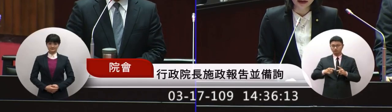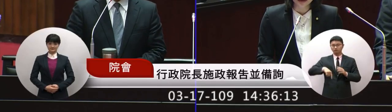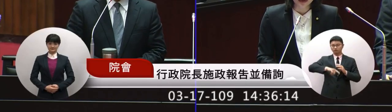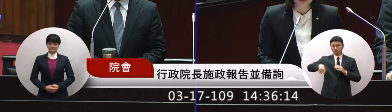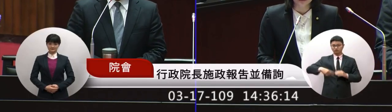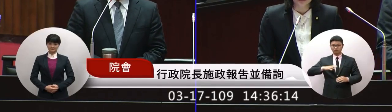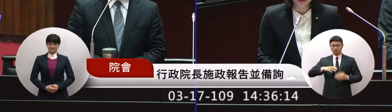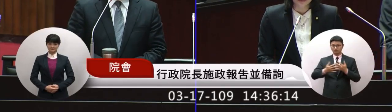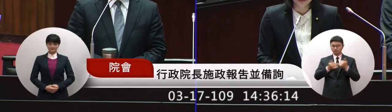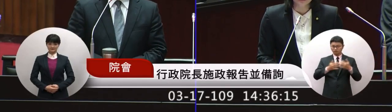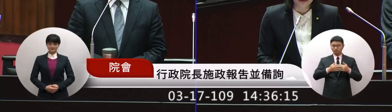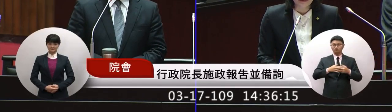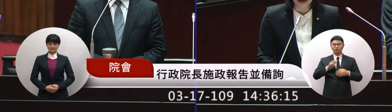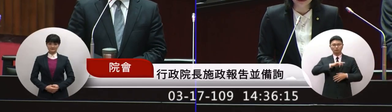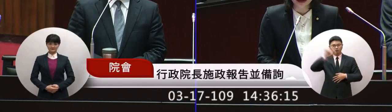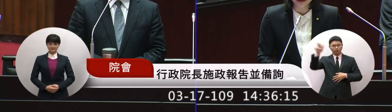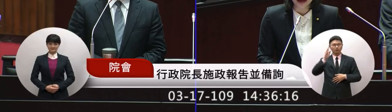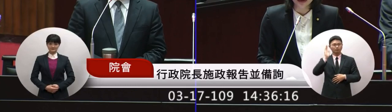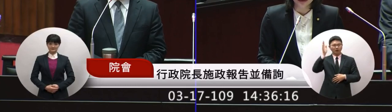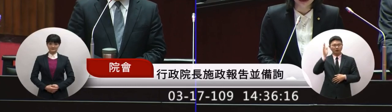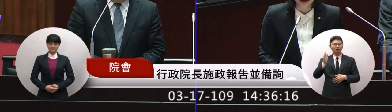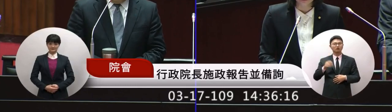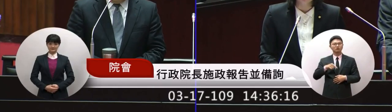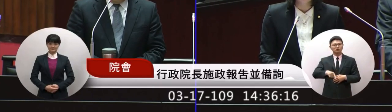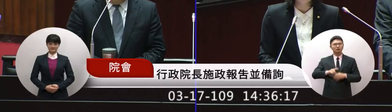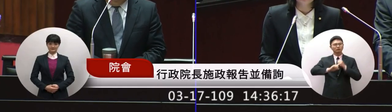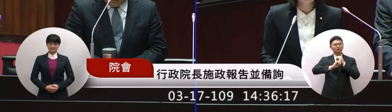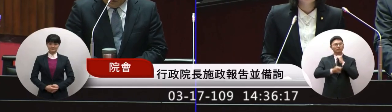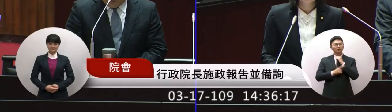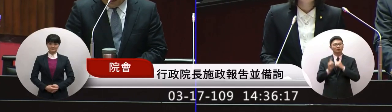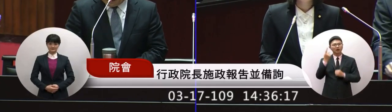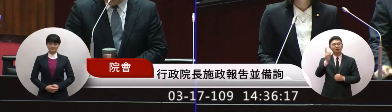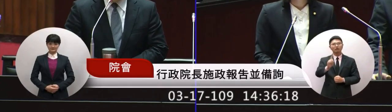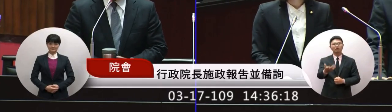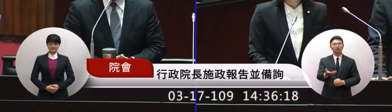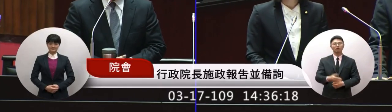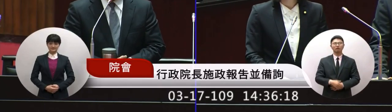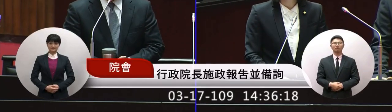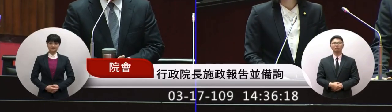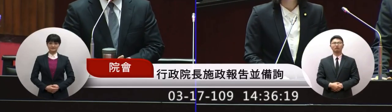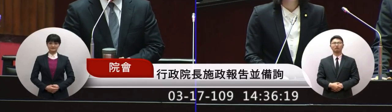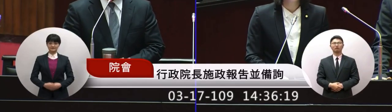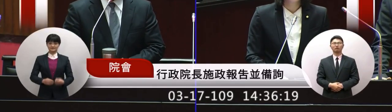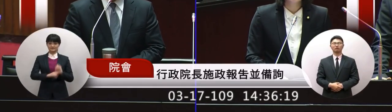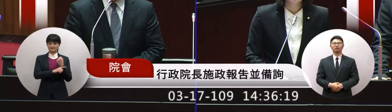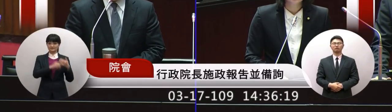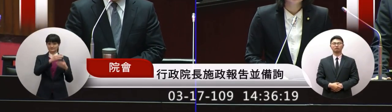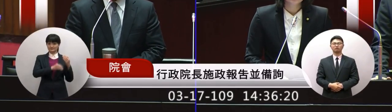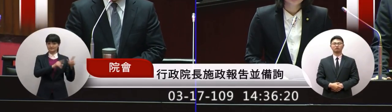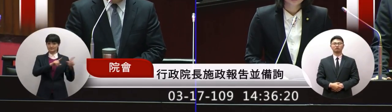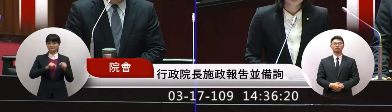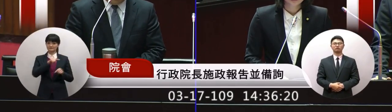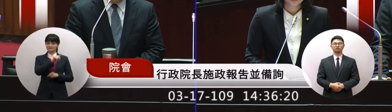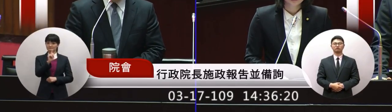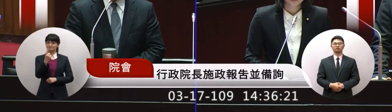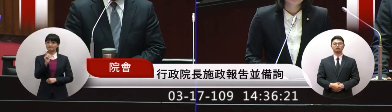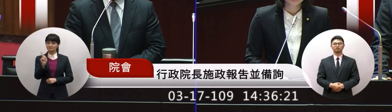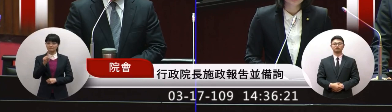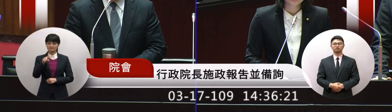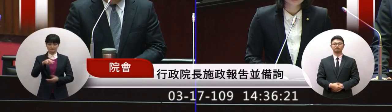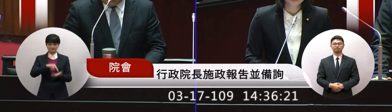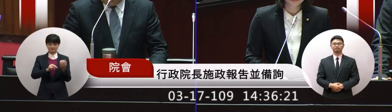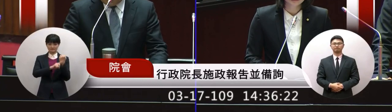严禁出国，请问我们法院的依据为何？ 我们根据是国务院刚刚通过的特别条